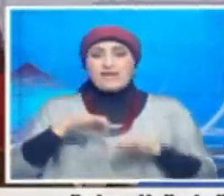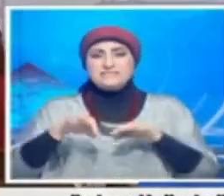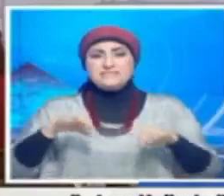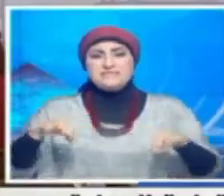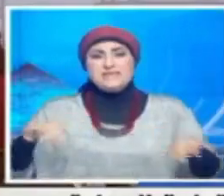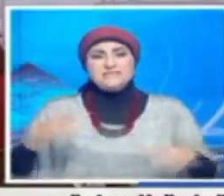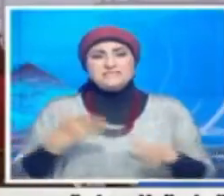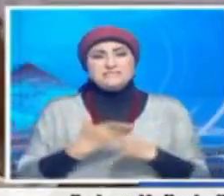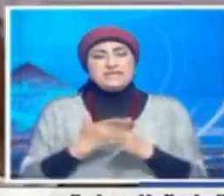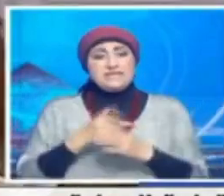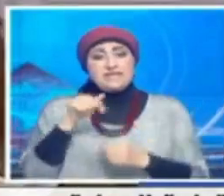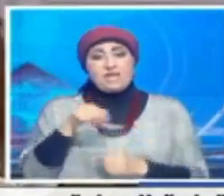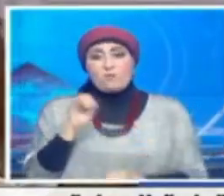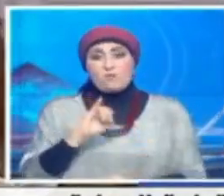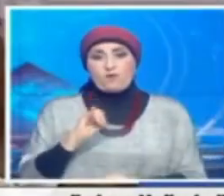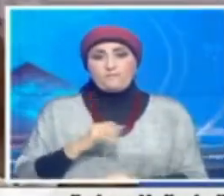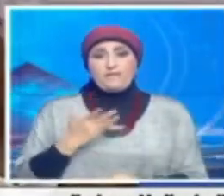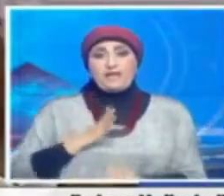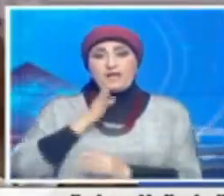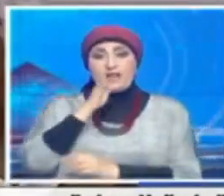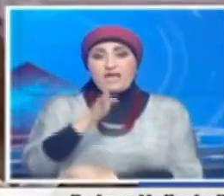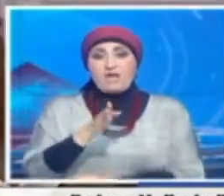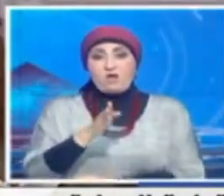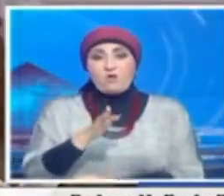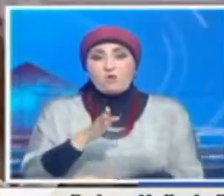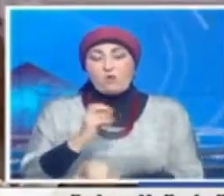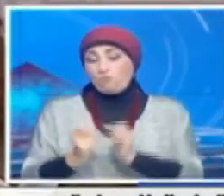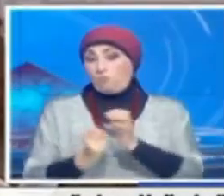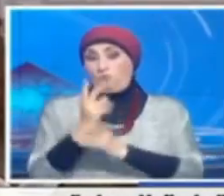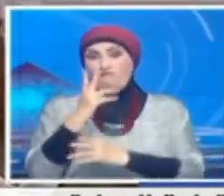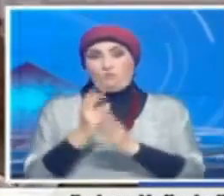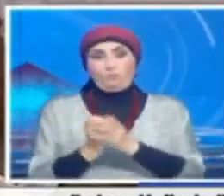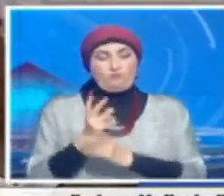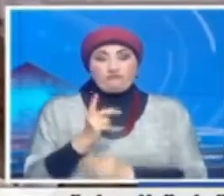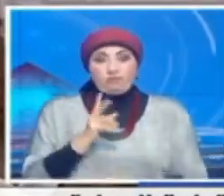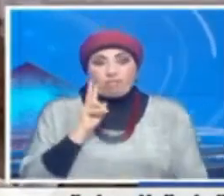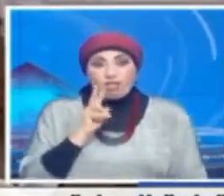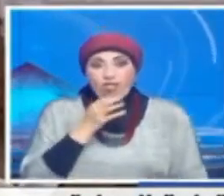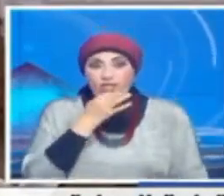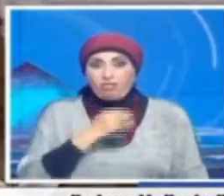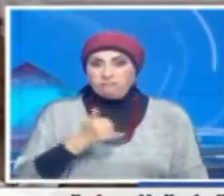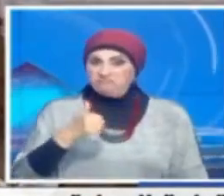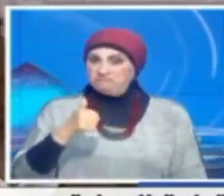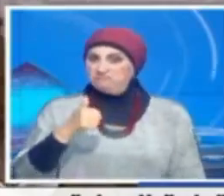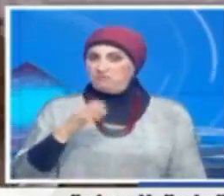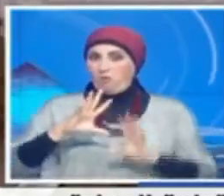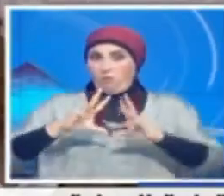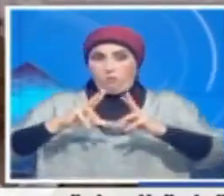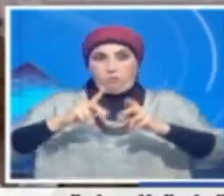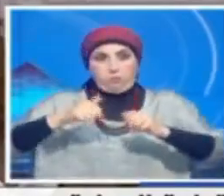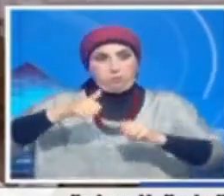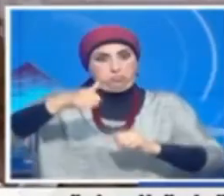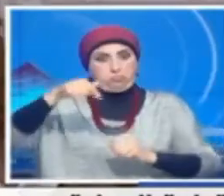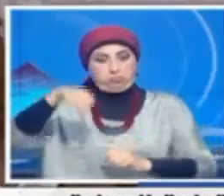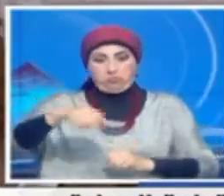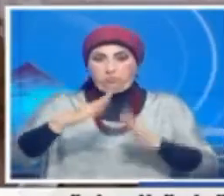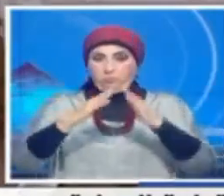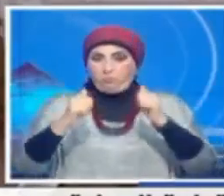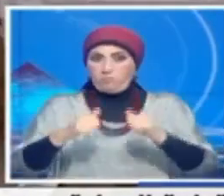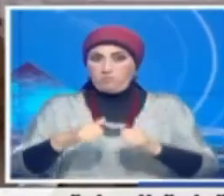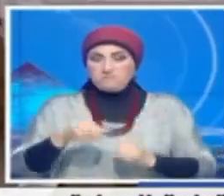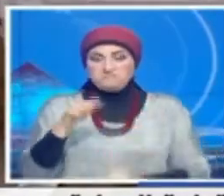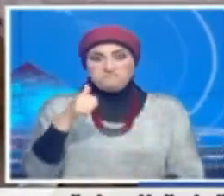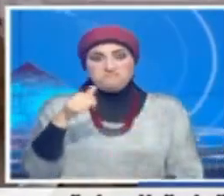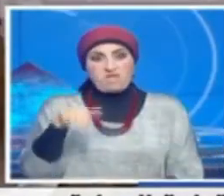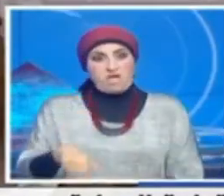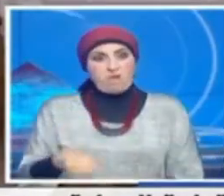للمناصب القيادية في الدولة. من خلال زياراتي عم بتفاجأ بالوضع التحسن الهائل الكبير، التطور بالانفتاح اللي جمهورية